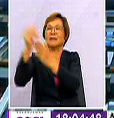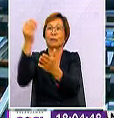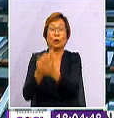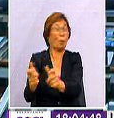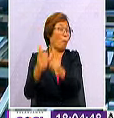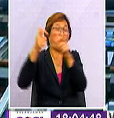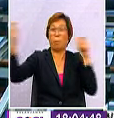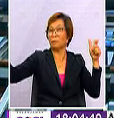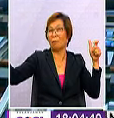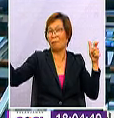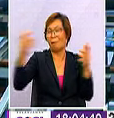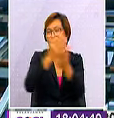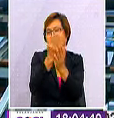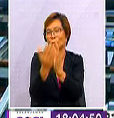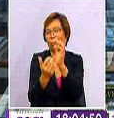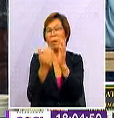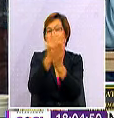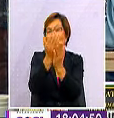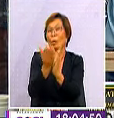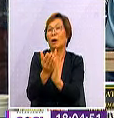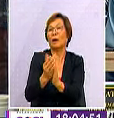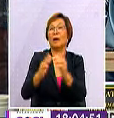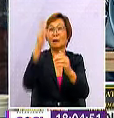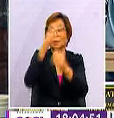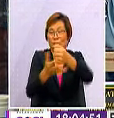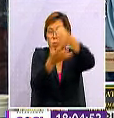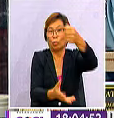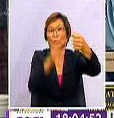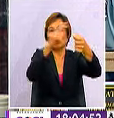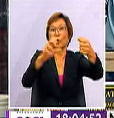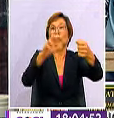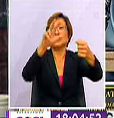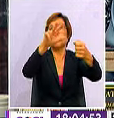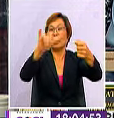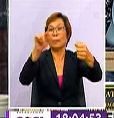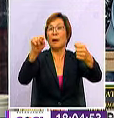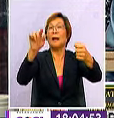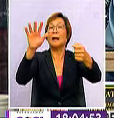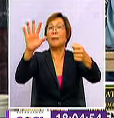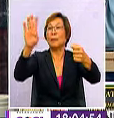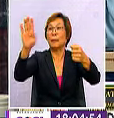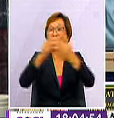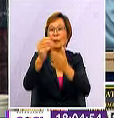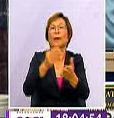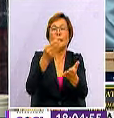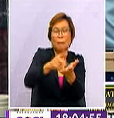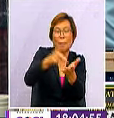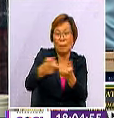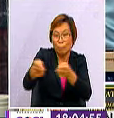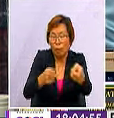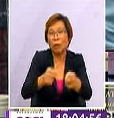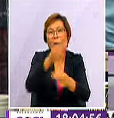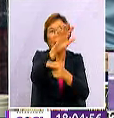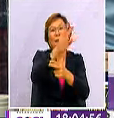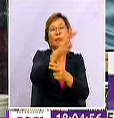bilion. Kerajaan bercadang untuk memperuntukkan RM236.5 bilion bagi perbelanjaan mengurus,